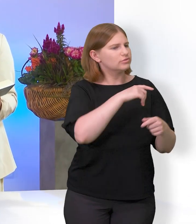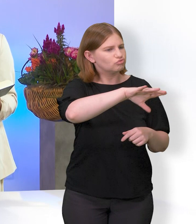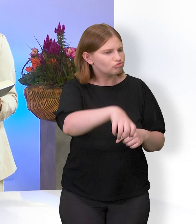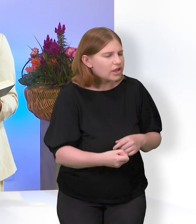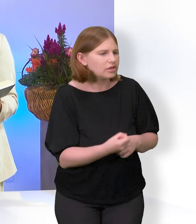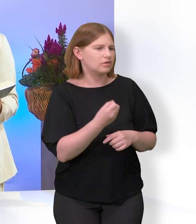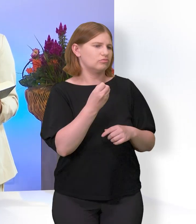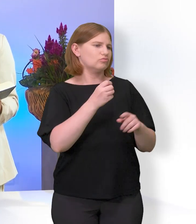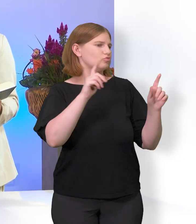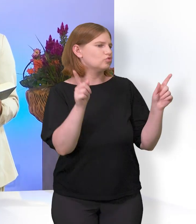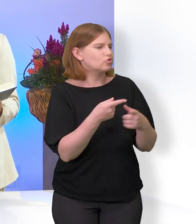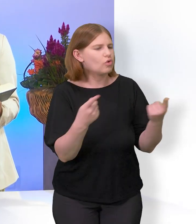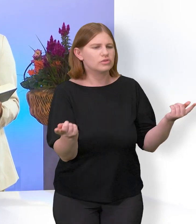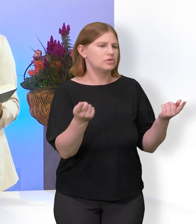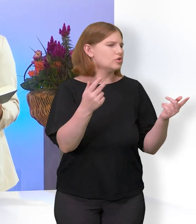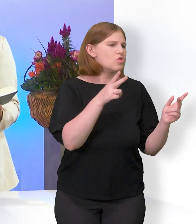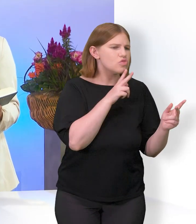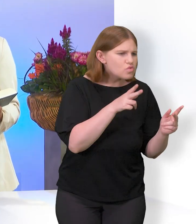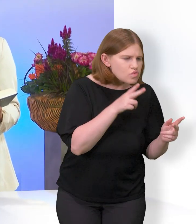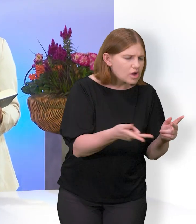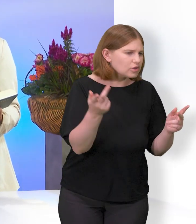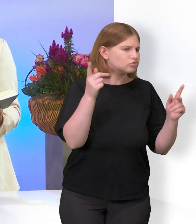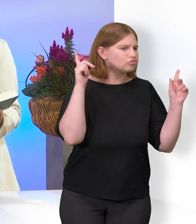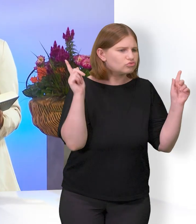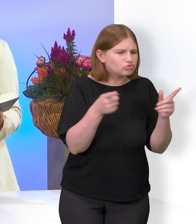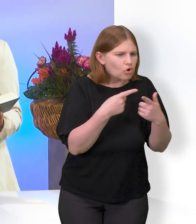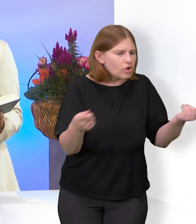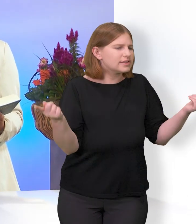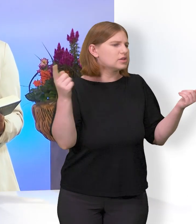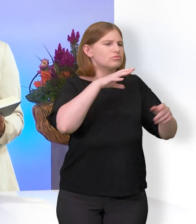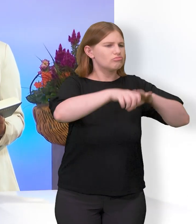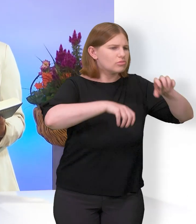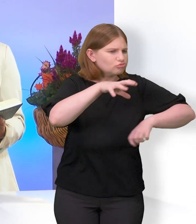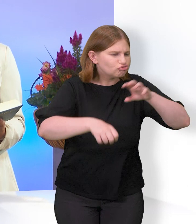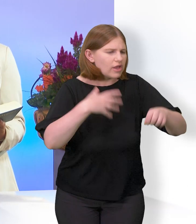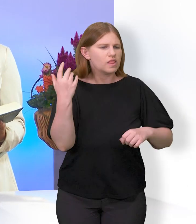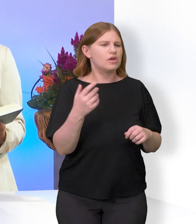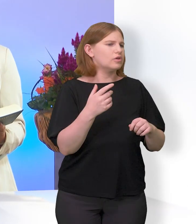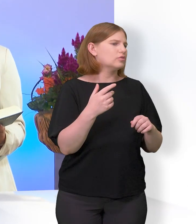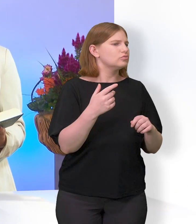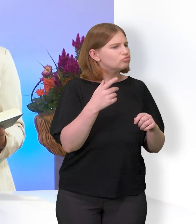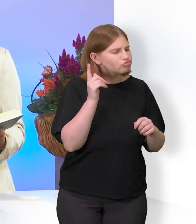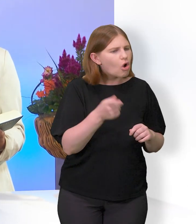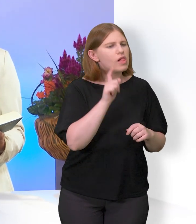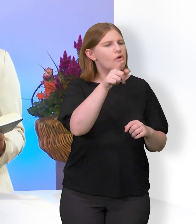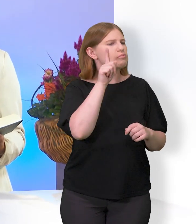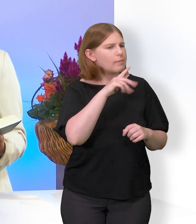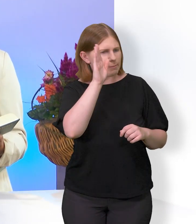stehlen, du sollst nicht falsch Zeugnis reden, du sollst niemanden berauben, ehre Vater und